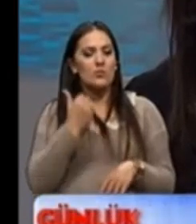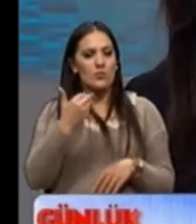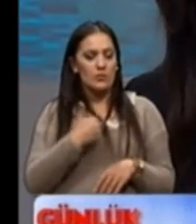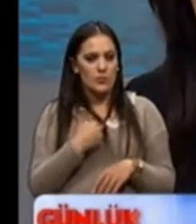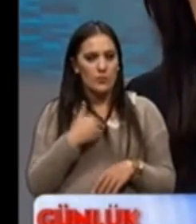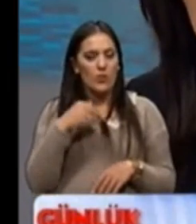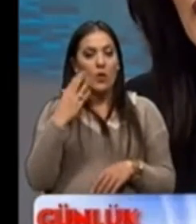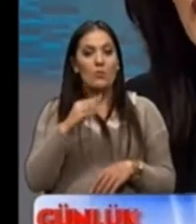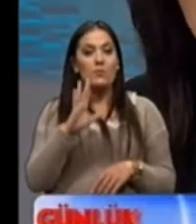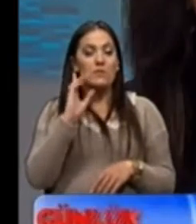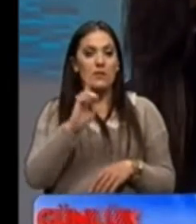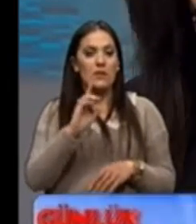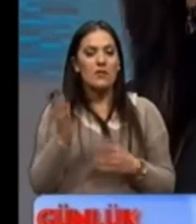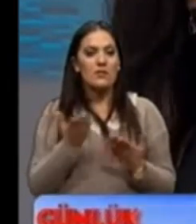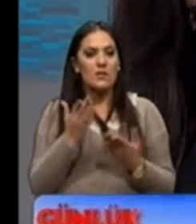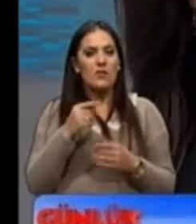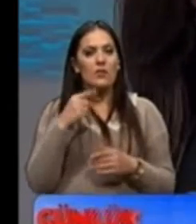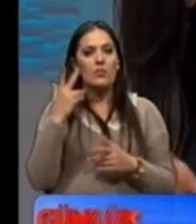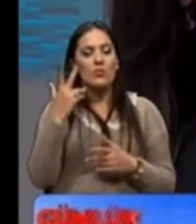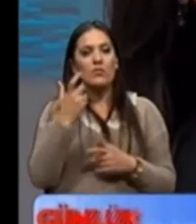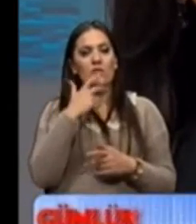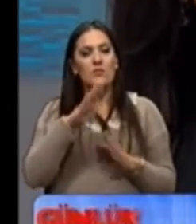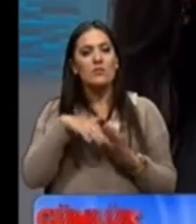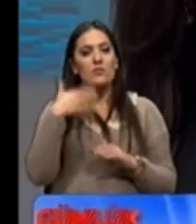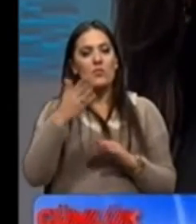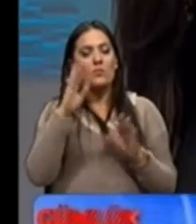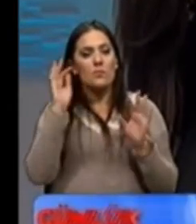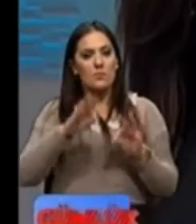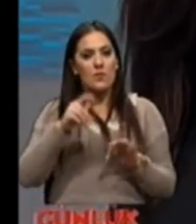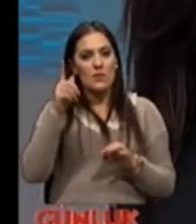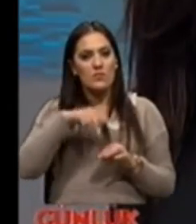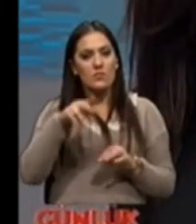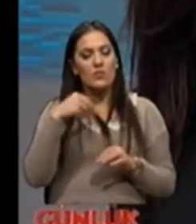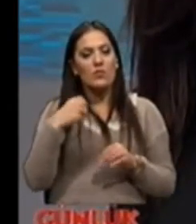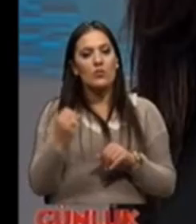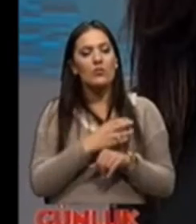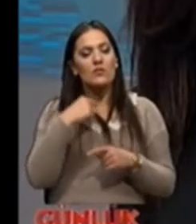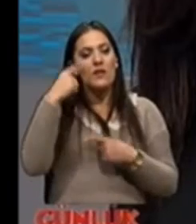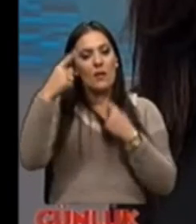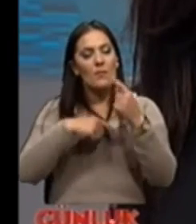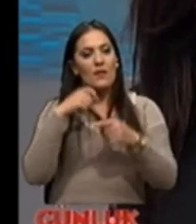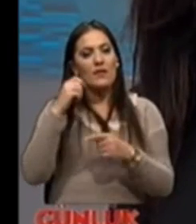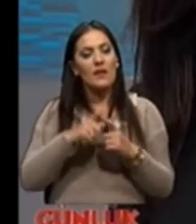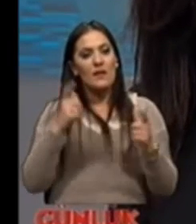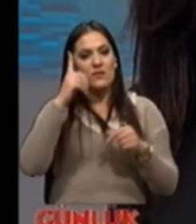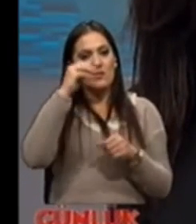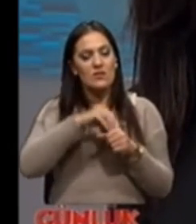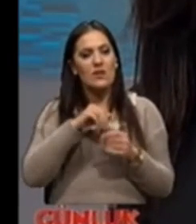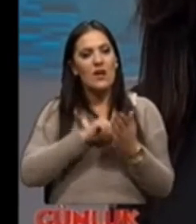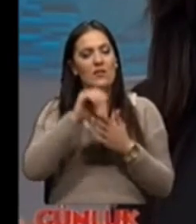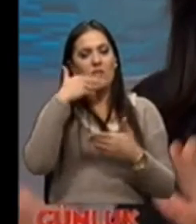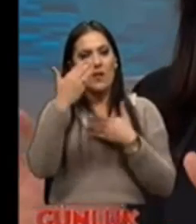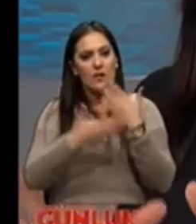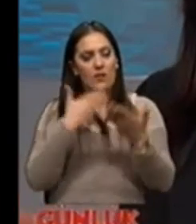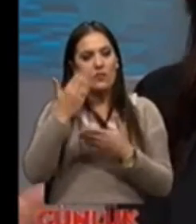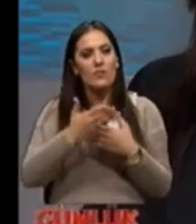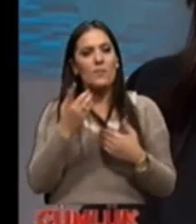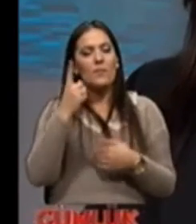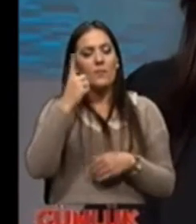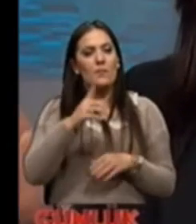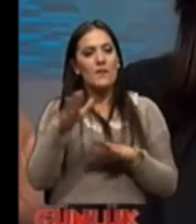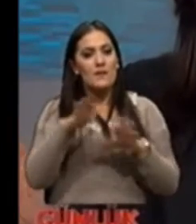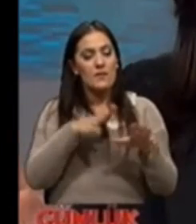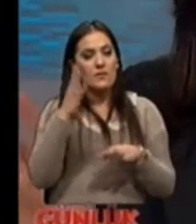gereken şeyler. 3 yaşından sonra başlıyorlar duygusal empati geliştiği için. Her şeyi anlatıyorsunuz, işte bir sarsıntı olduğunda